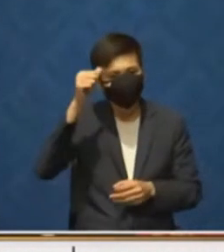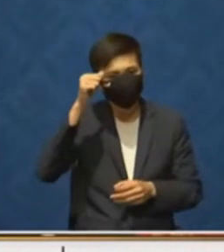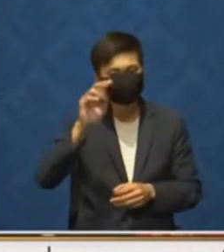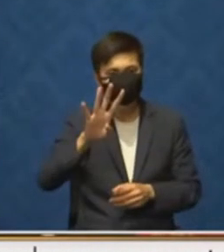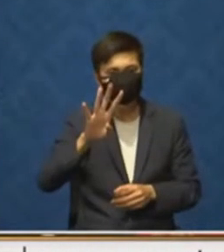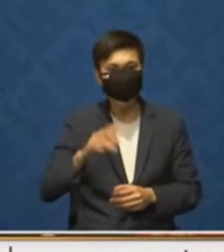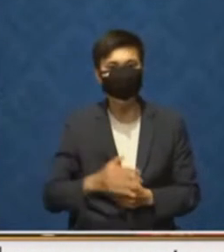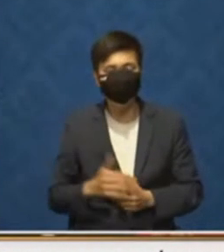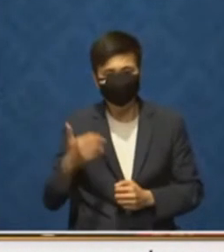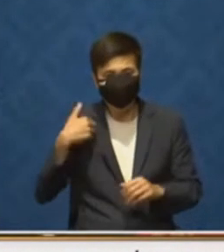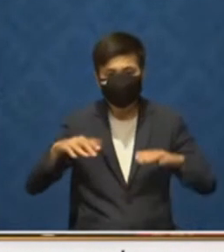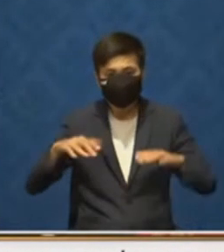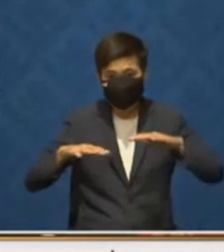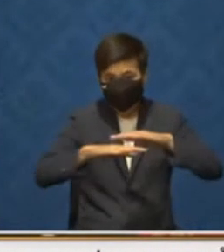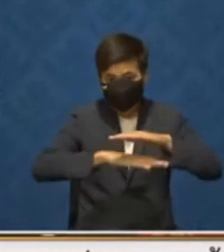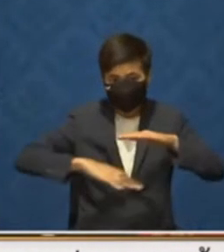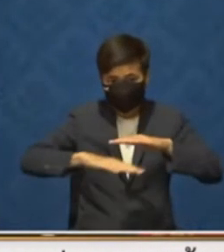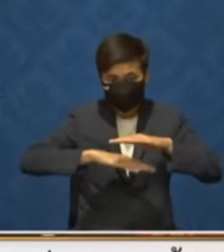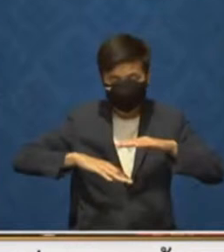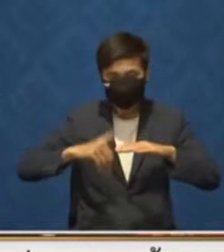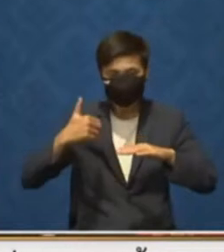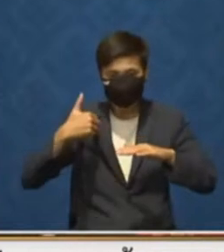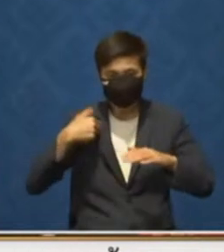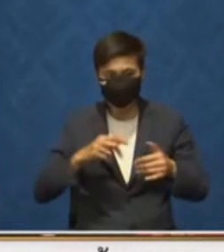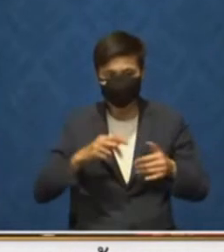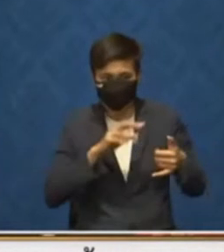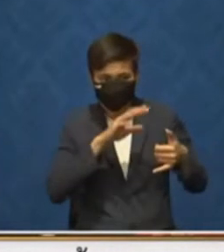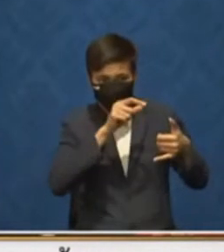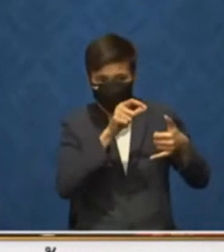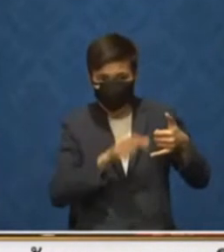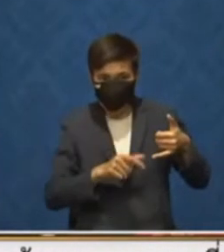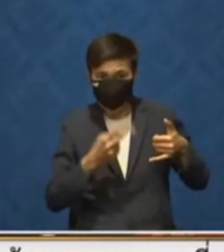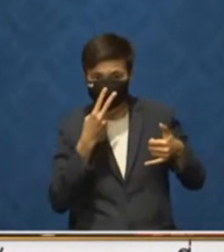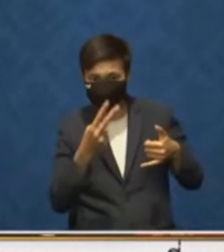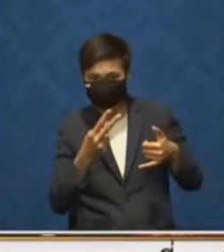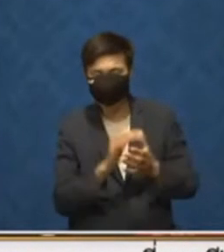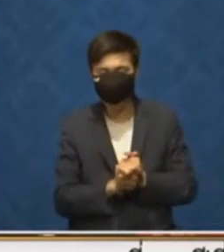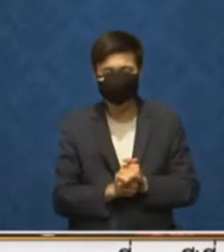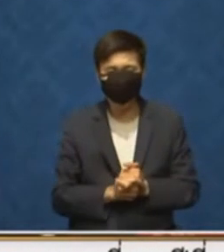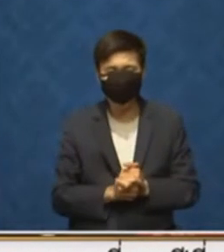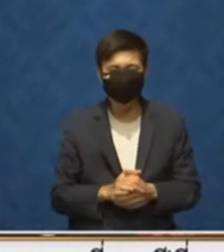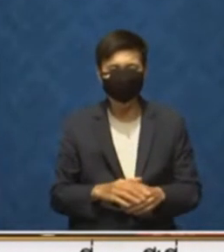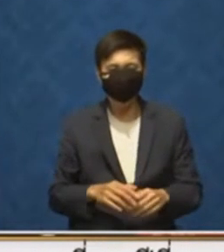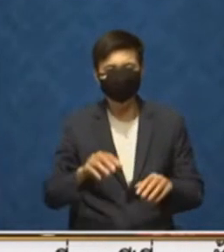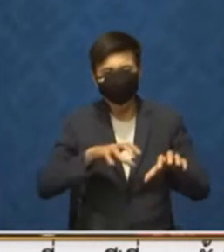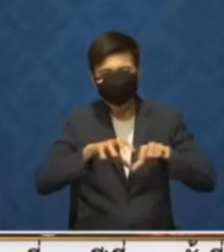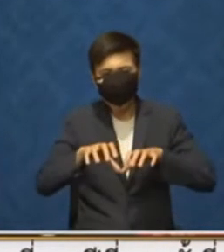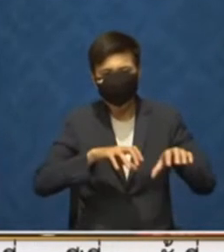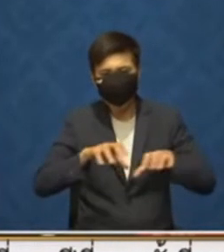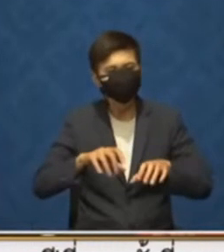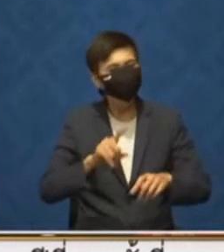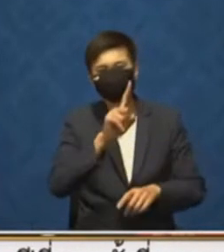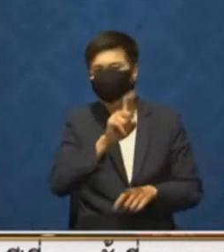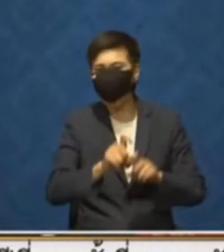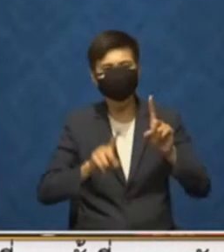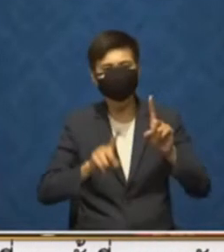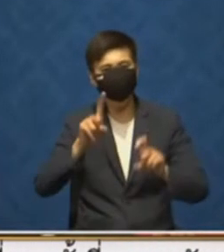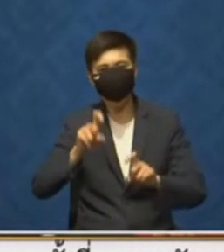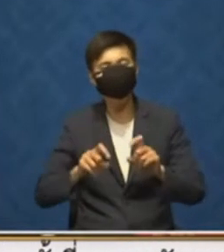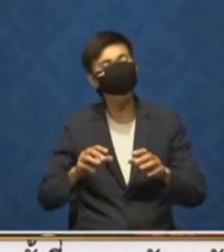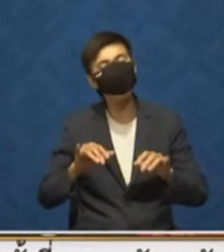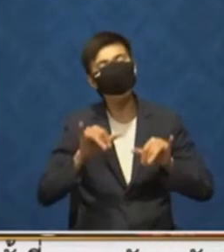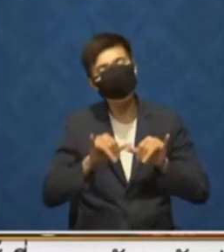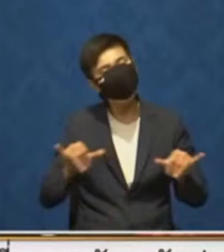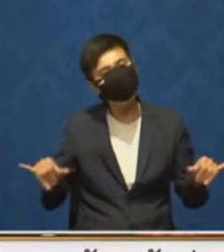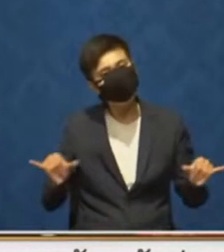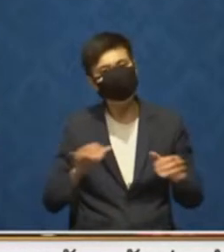ที่เรามีตามญัตติที่บอกว่าบริหารราชการแผ่นดินล้มเหลวบกพร่องเสียหายอย่างรุนแรงทุกด้านเพิกเฉยต่อก